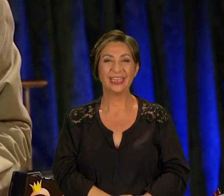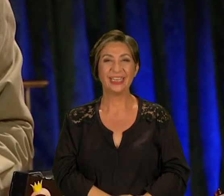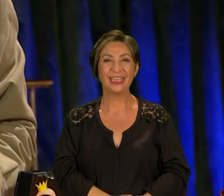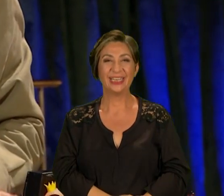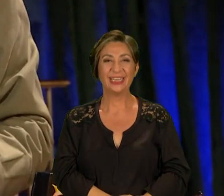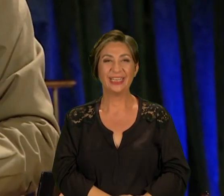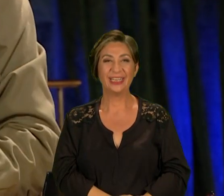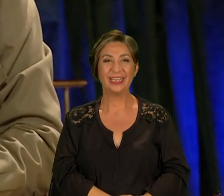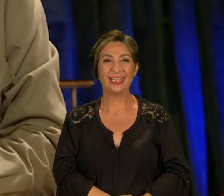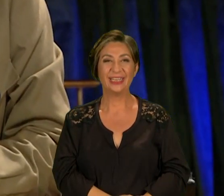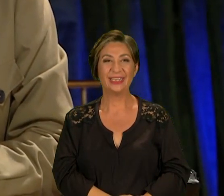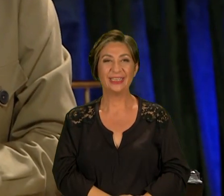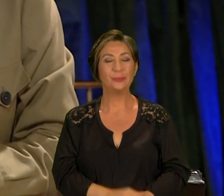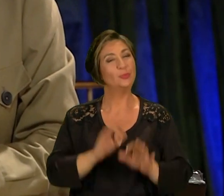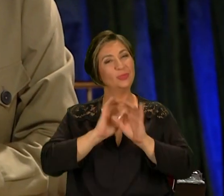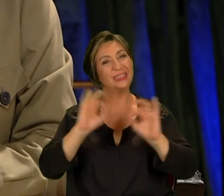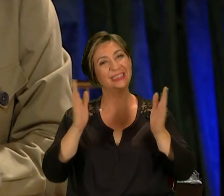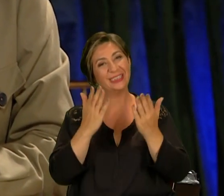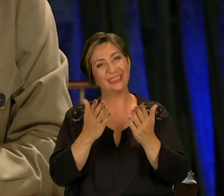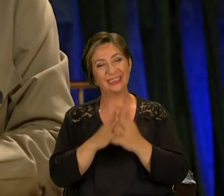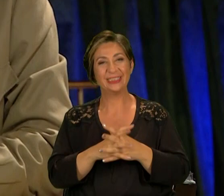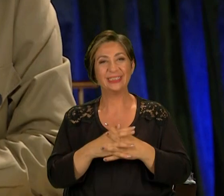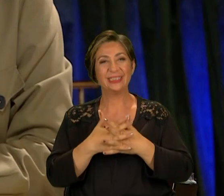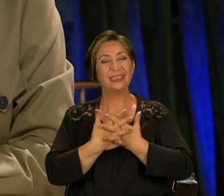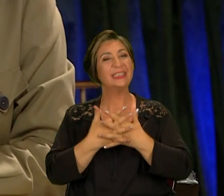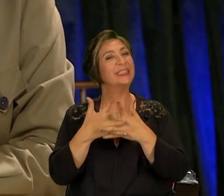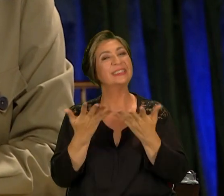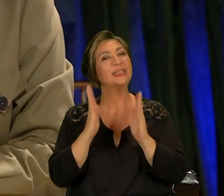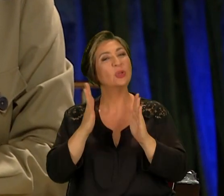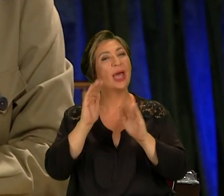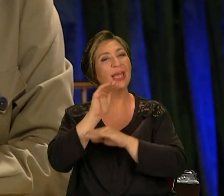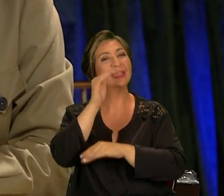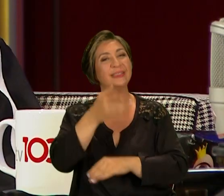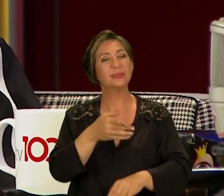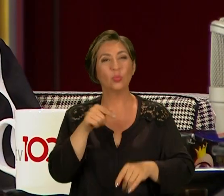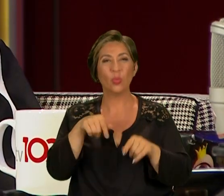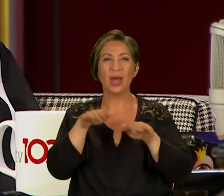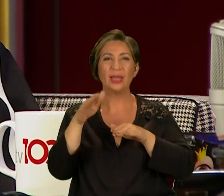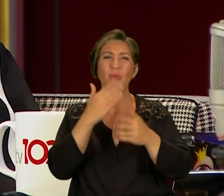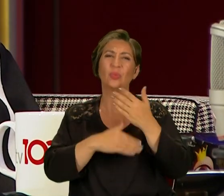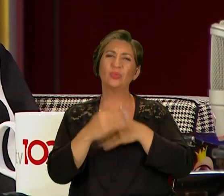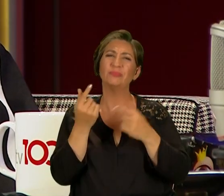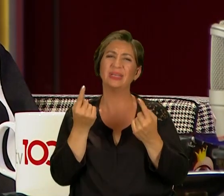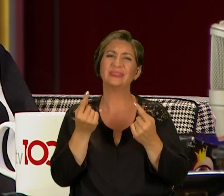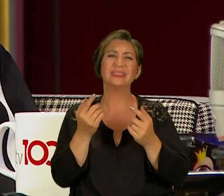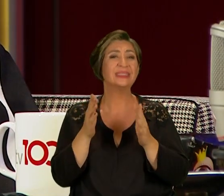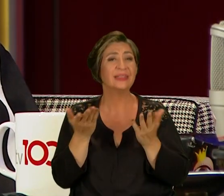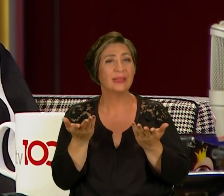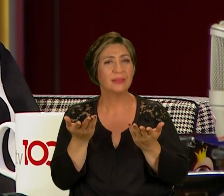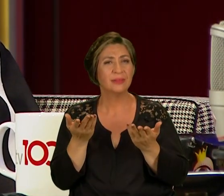Harikulade. Cazip solist. Müthişsin, müthişsin, müthişsin. Nasıl gidiyor hayatın? Bu ara biraz yoruldum ya.